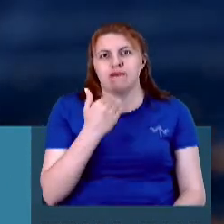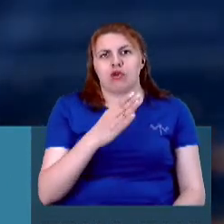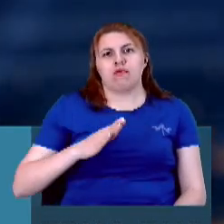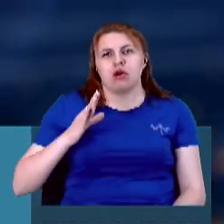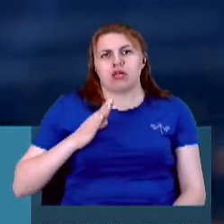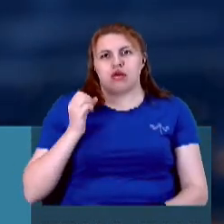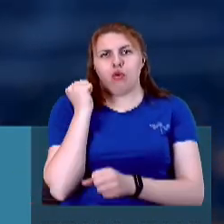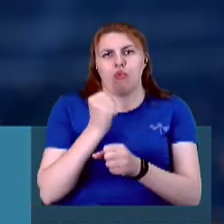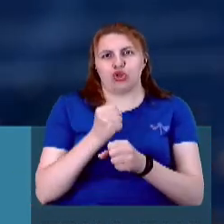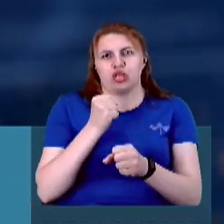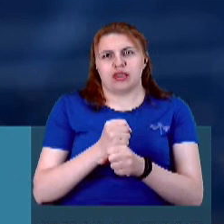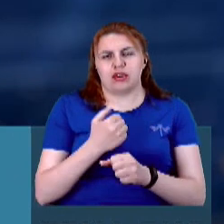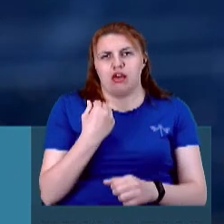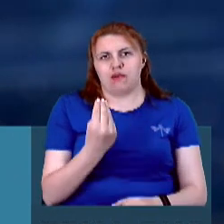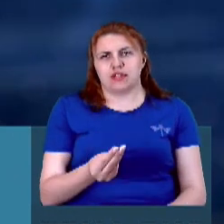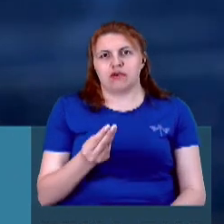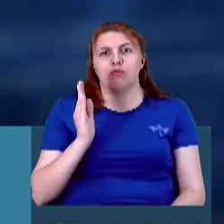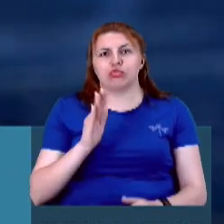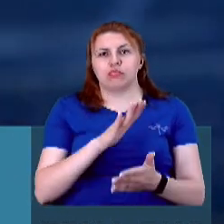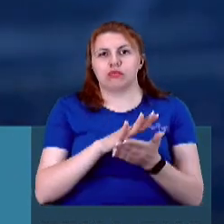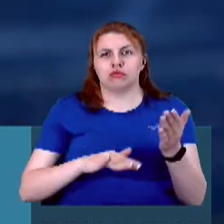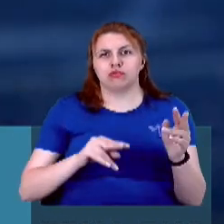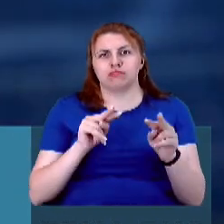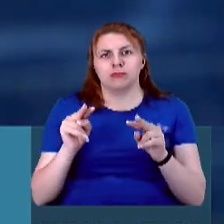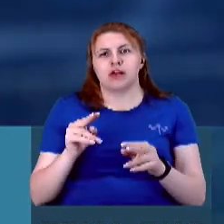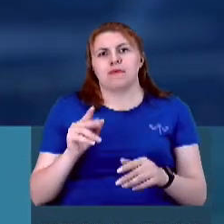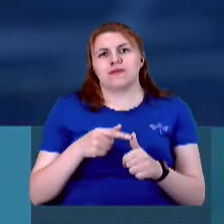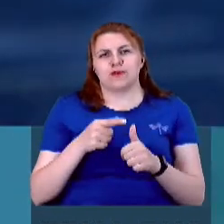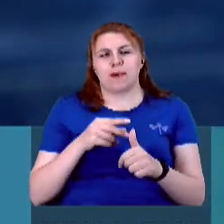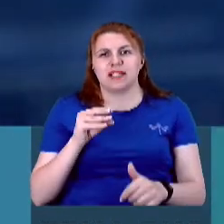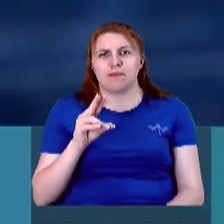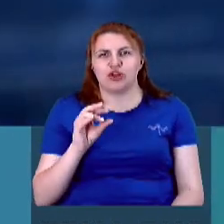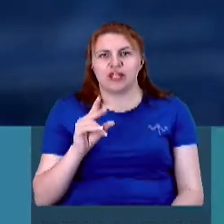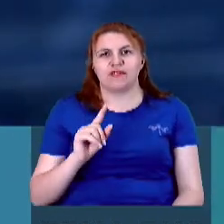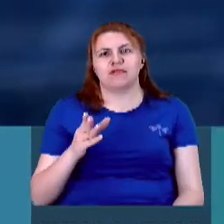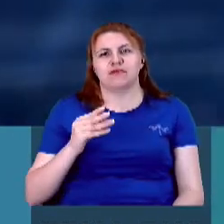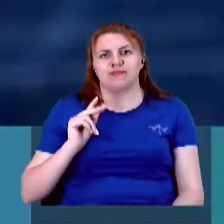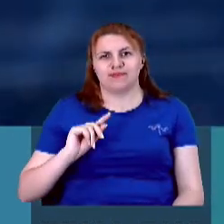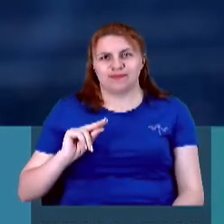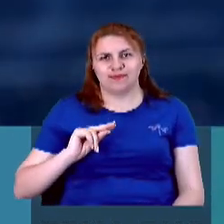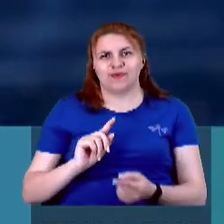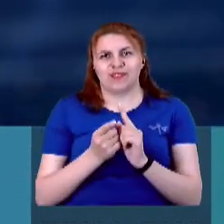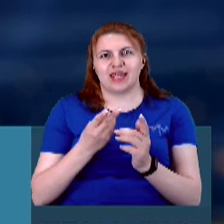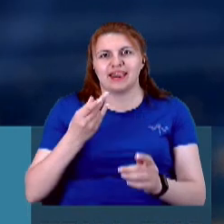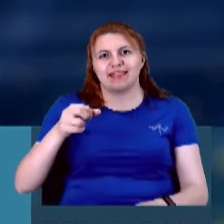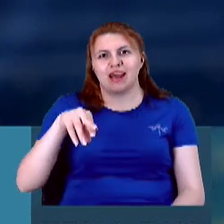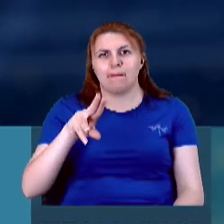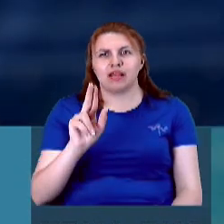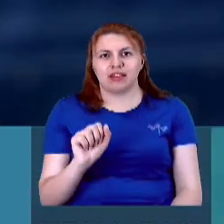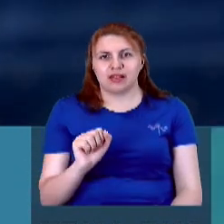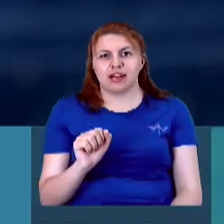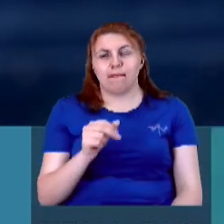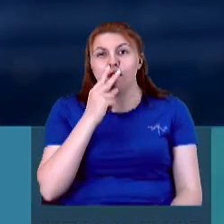колишніх роботодавців. Ми будемо й далі стежити за цією темою. Мене звуть Максим Бондарєв. Разом зі мною працювала сурдоперекладачка Наталія